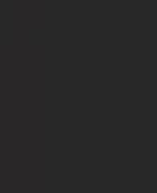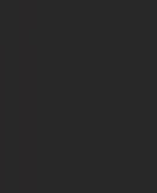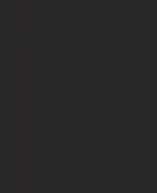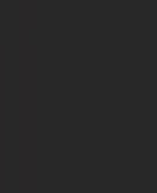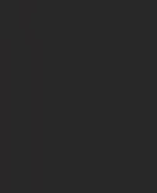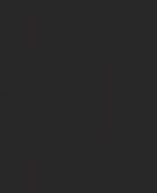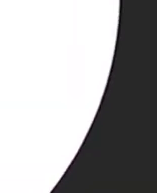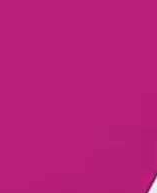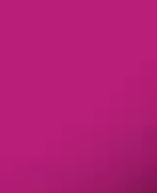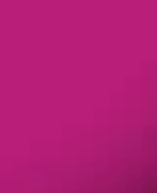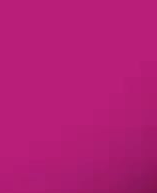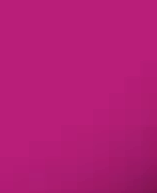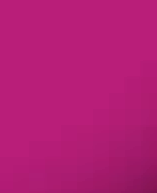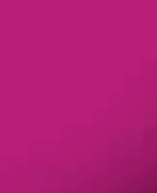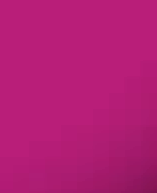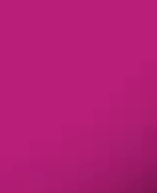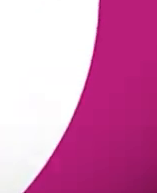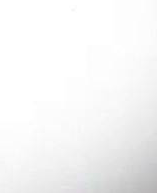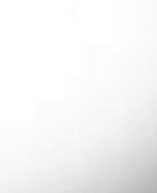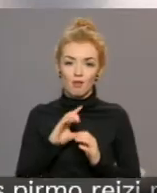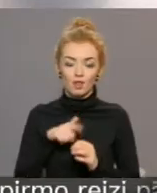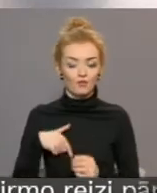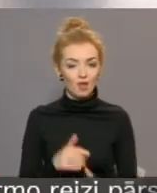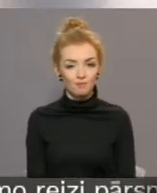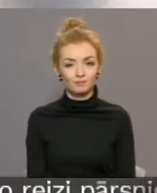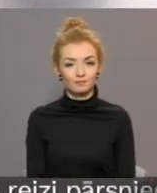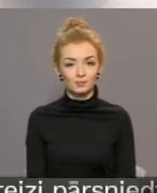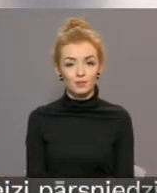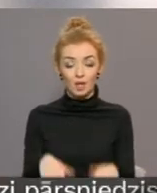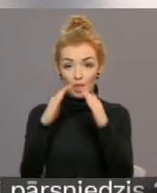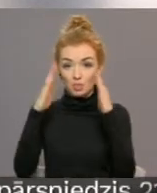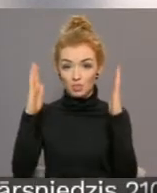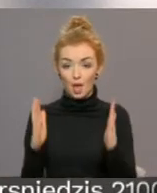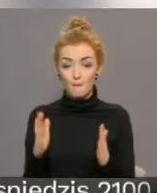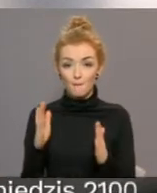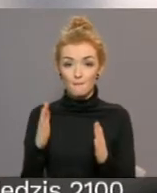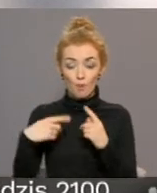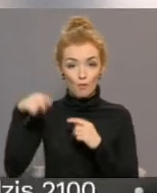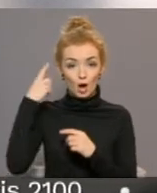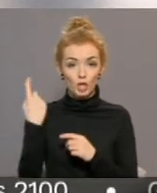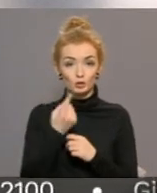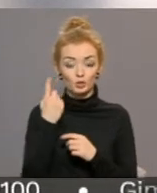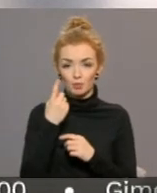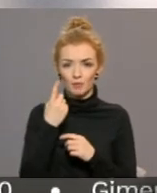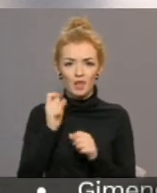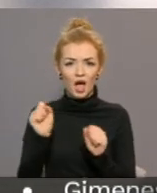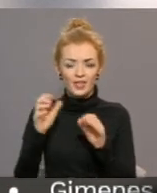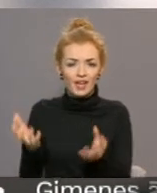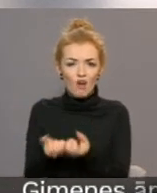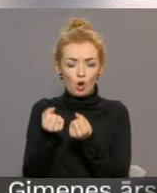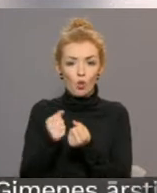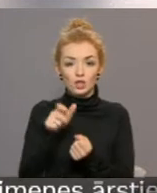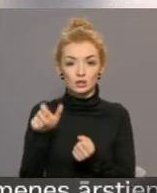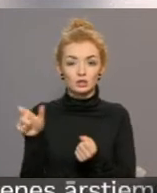Re! Viss ēters ir te! Namā, no kura pagājušo pirmdienu evakuēja iedzīvotājus,